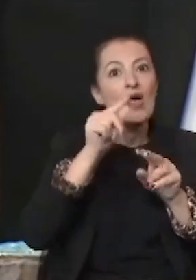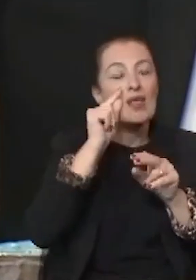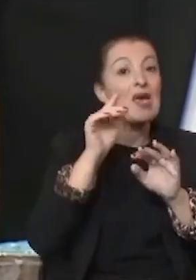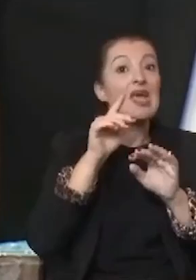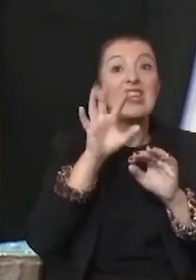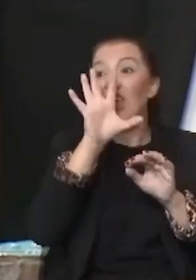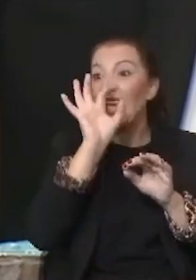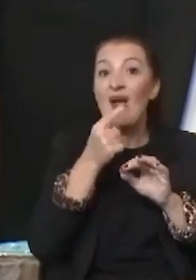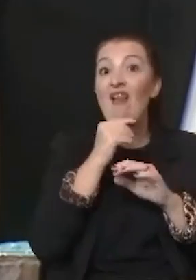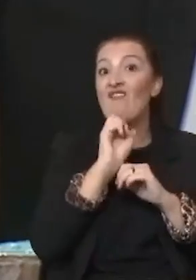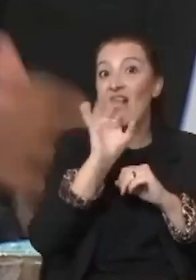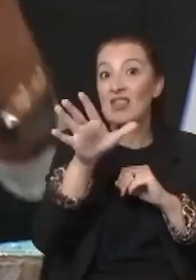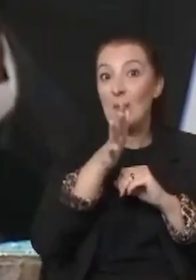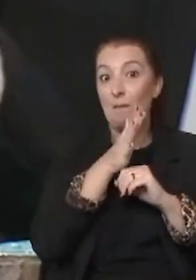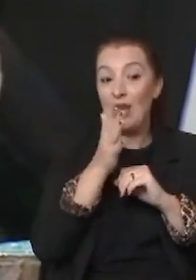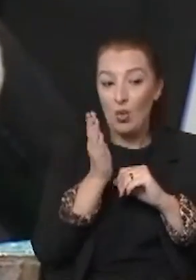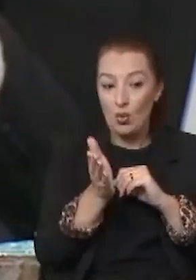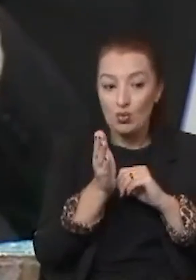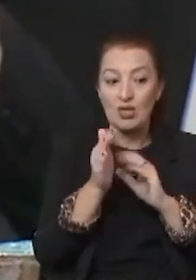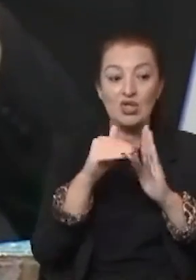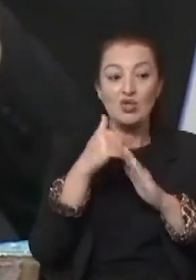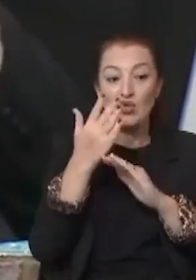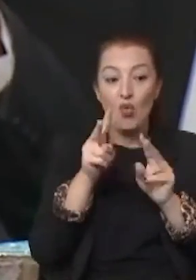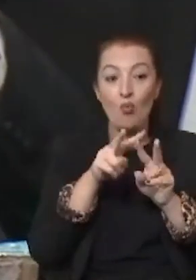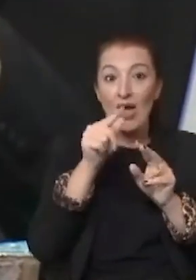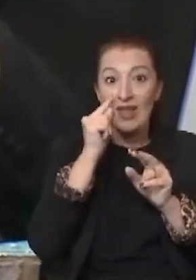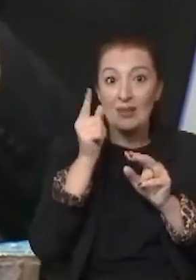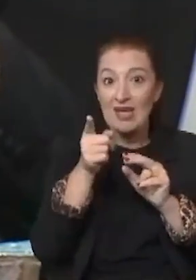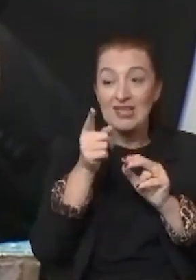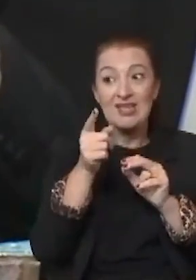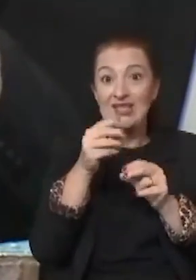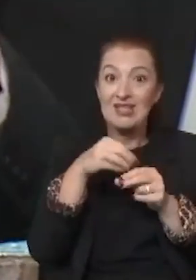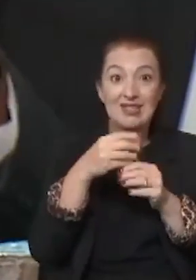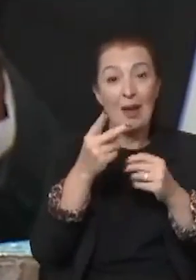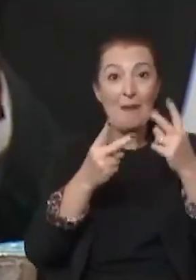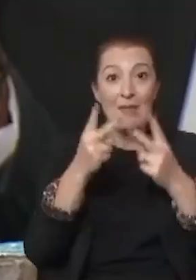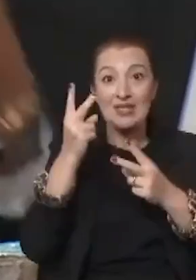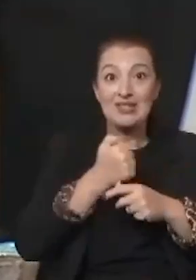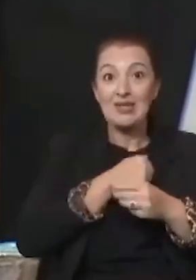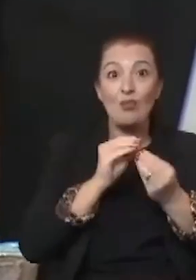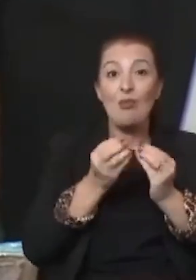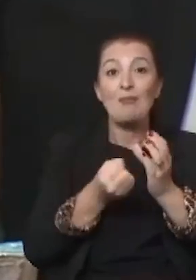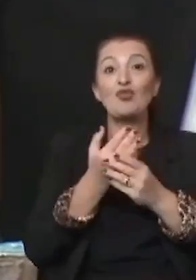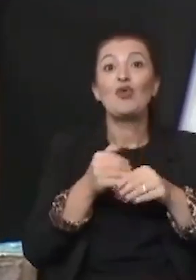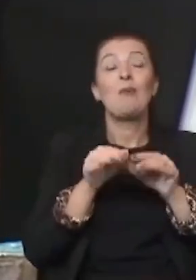ettiğini biliyordur. Yani daha sonrasında Murat Bey için bazı sıkıntılar yaşanmasın o taşeronla alakalı olarak ama